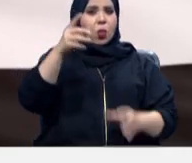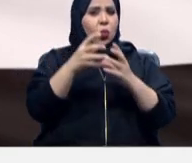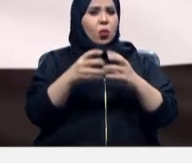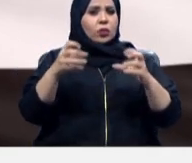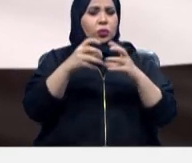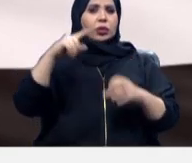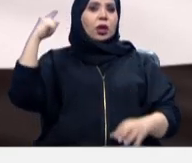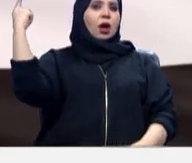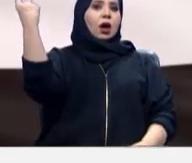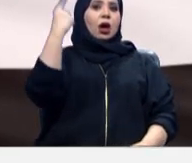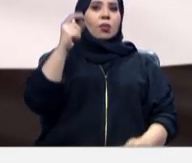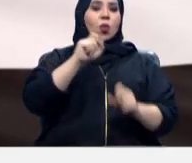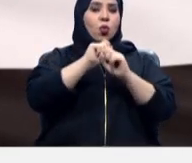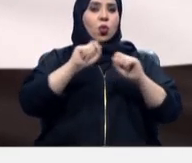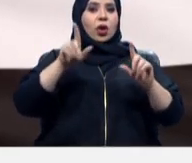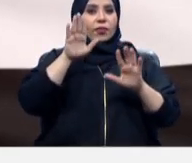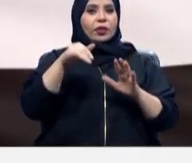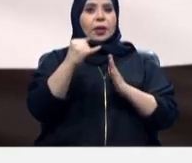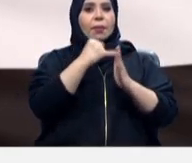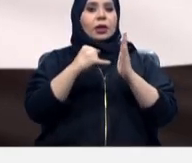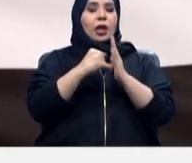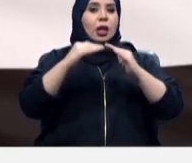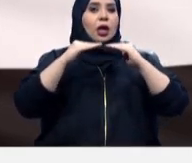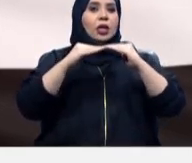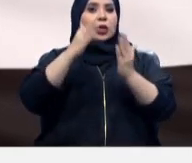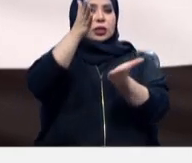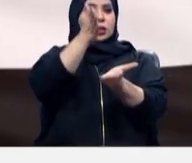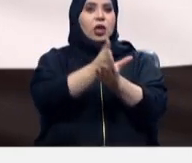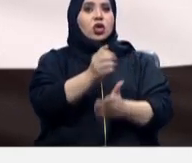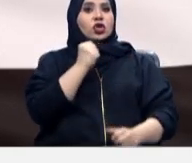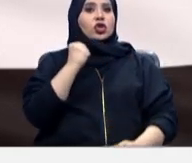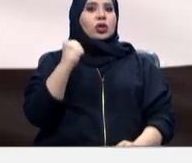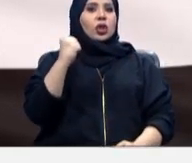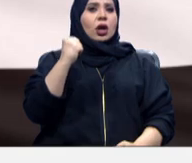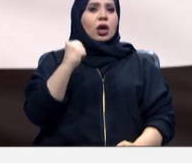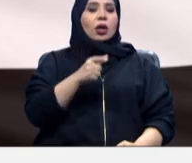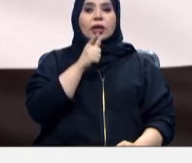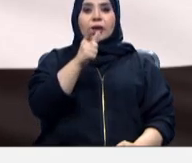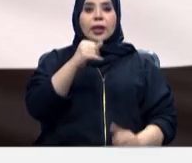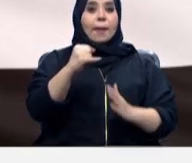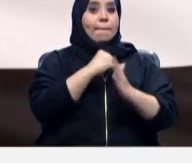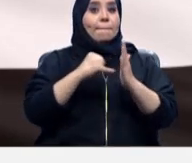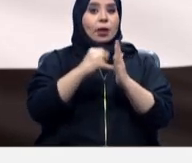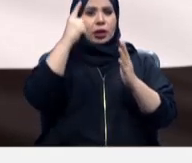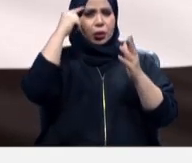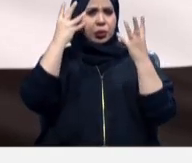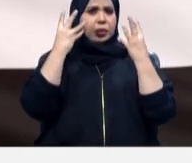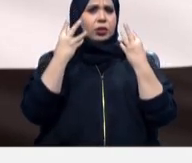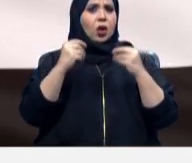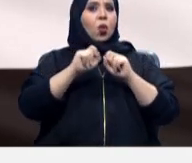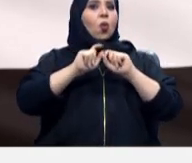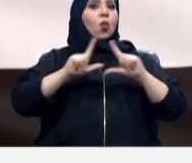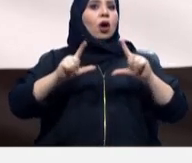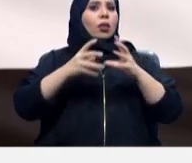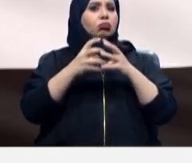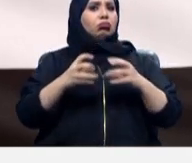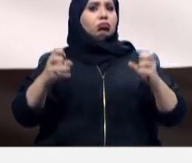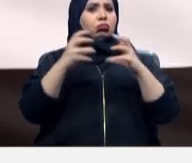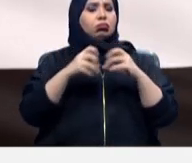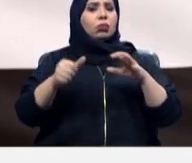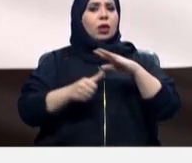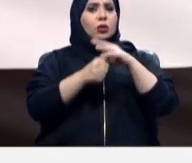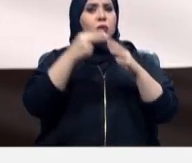أنها تقوم على مبادئ العدل والإنصاف والشجاعة، وهي المبادئ والقيم التي أفصحت عنها توجيهات خادم